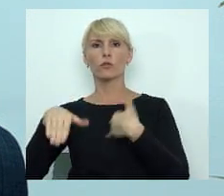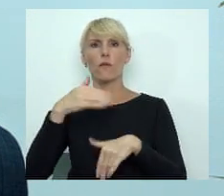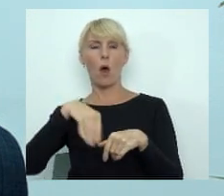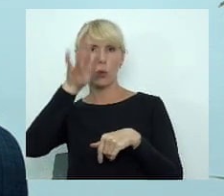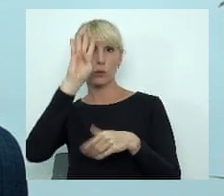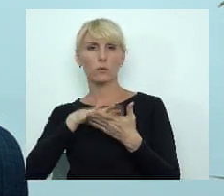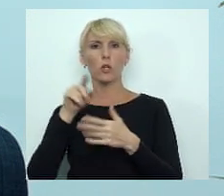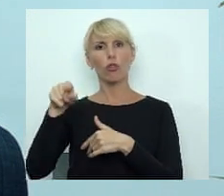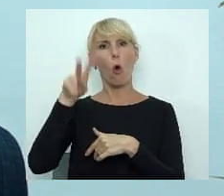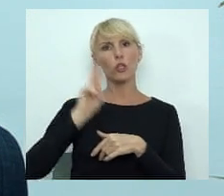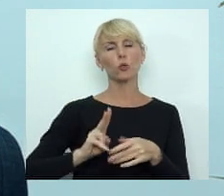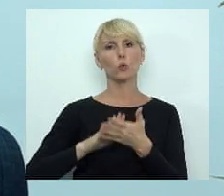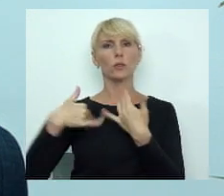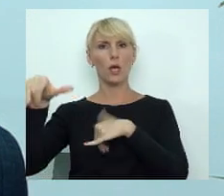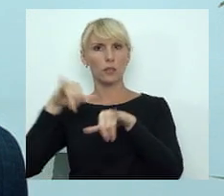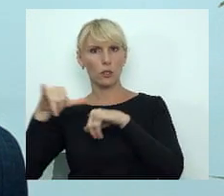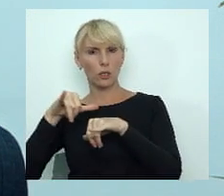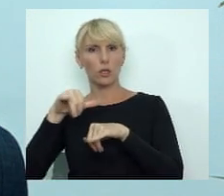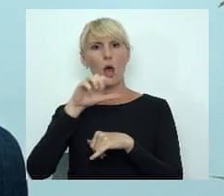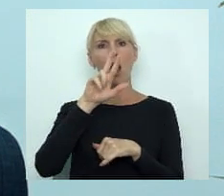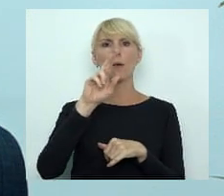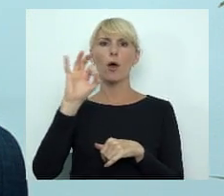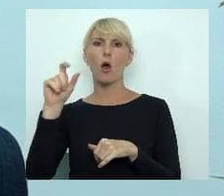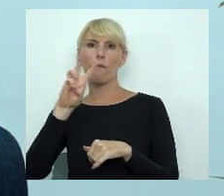instytucją zarządzającą dla RPOWL na lata